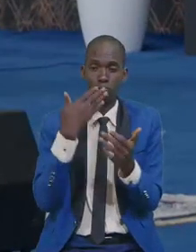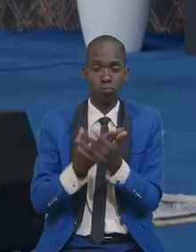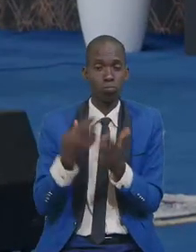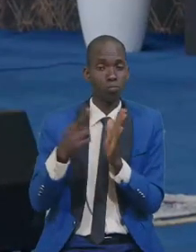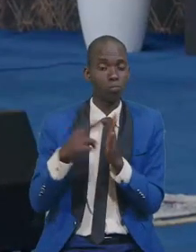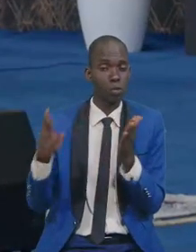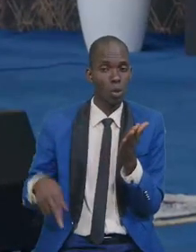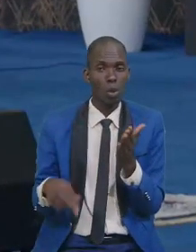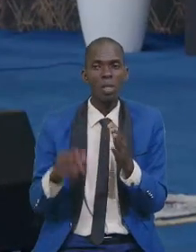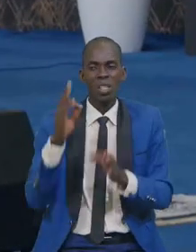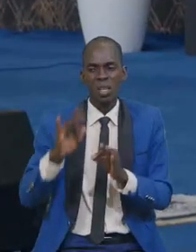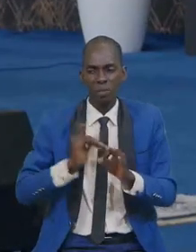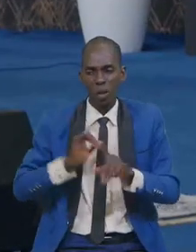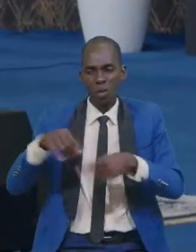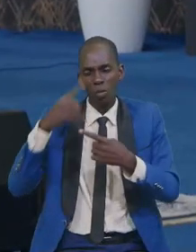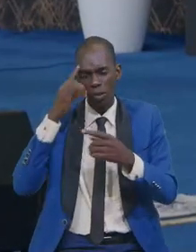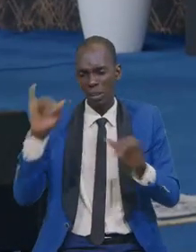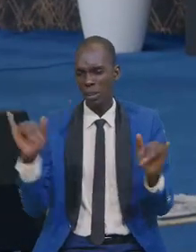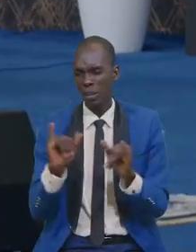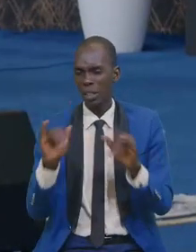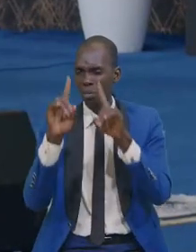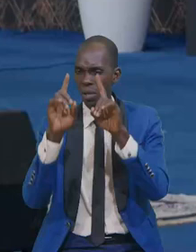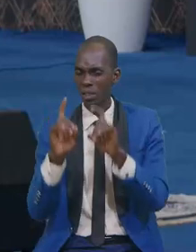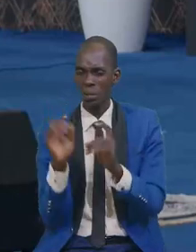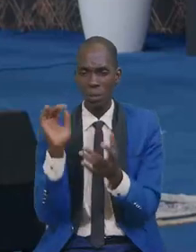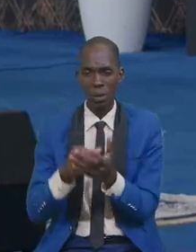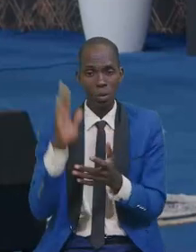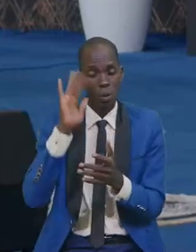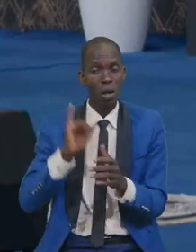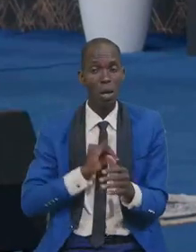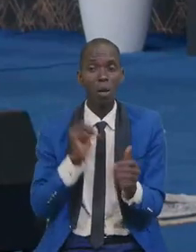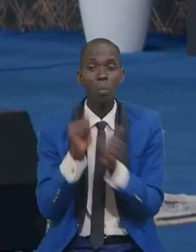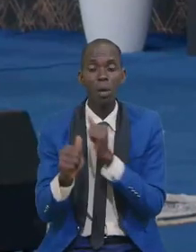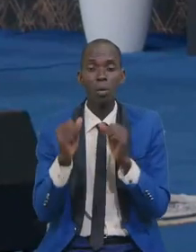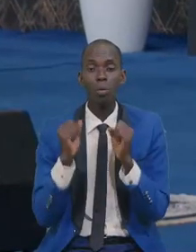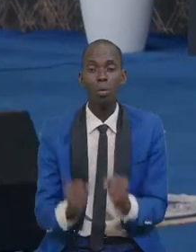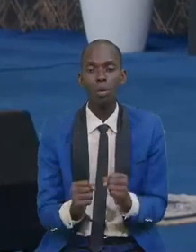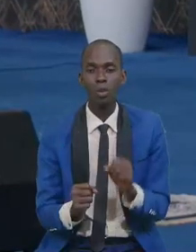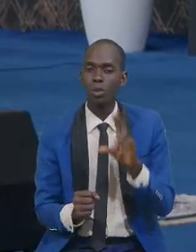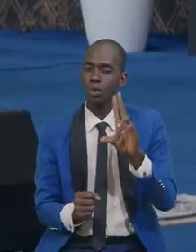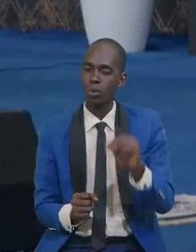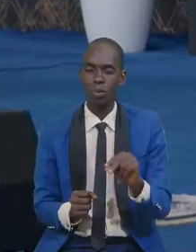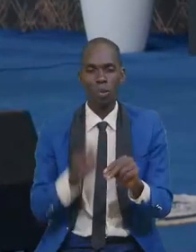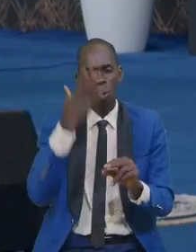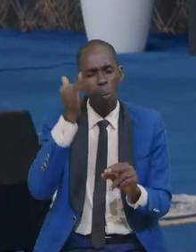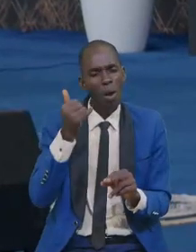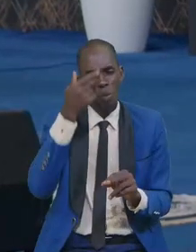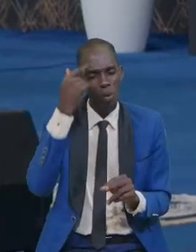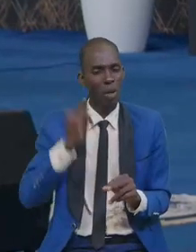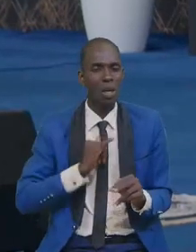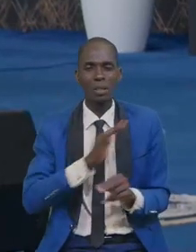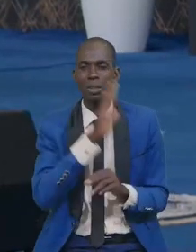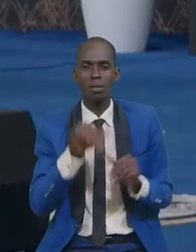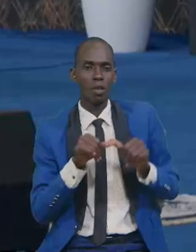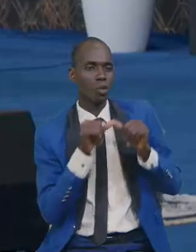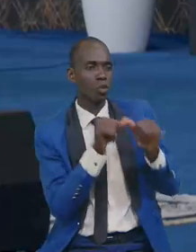passe le même examen maintenant, je ne pourrais même plus réussir dedans. Pourquoi? Parce que je n'ai plus continué à étudier